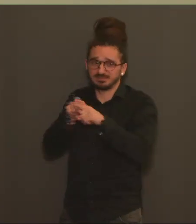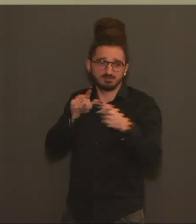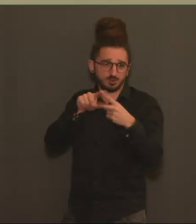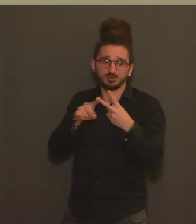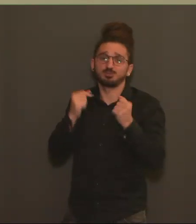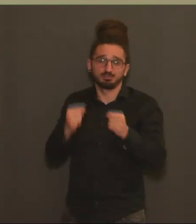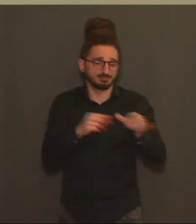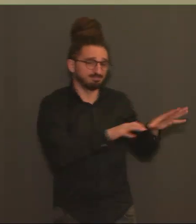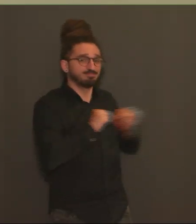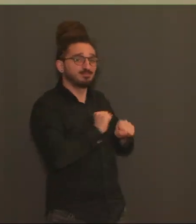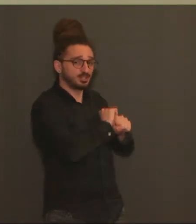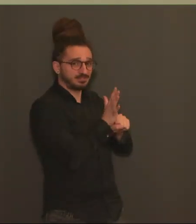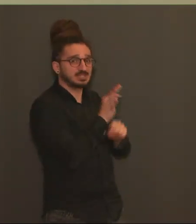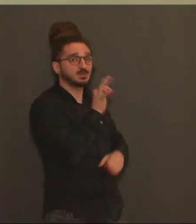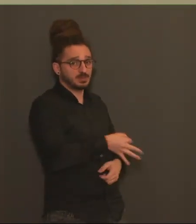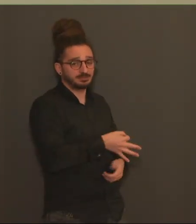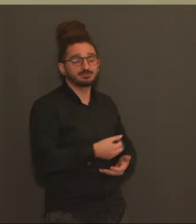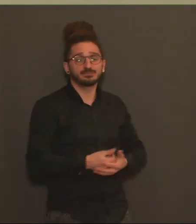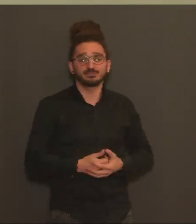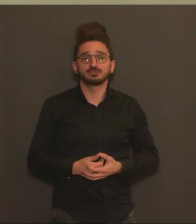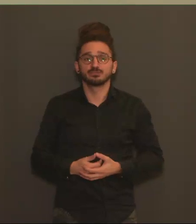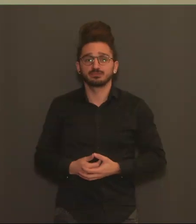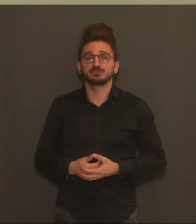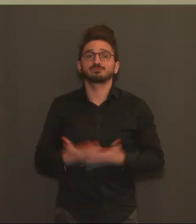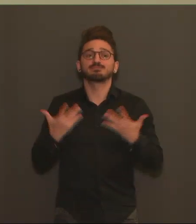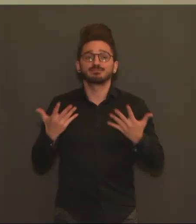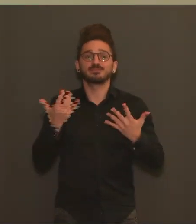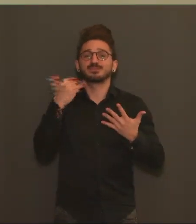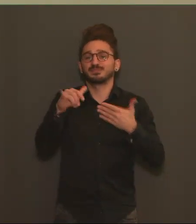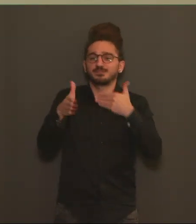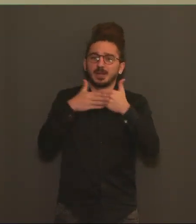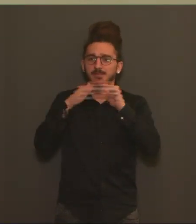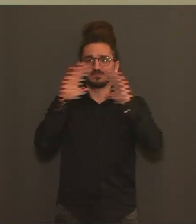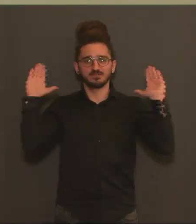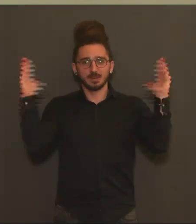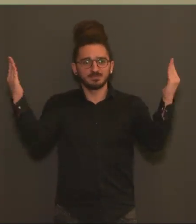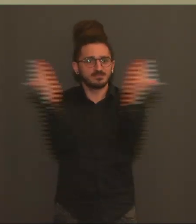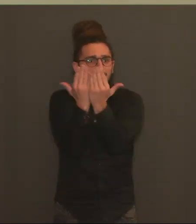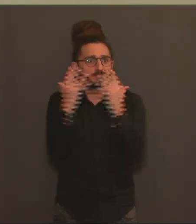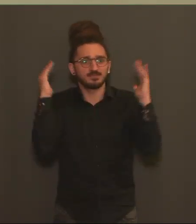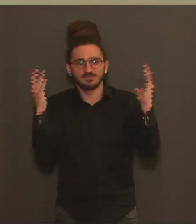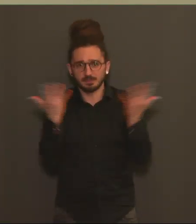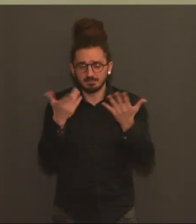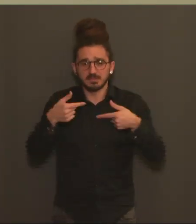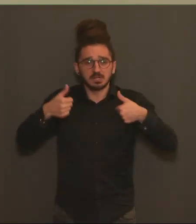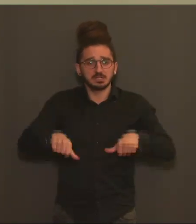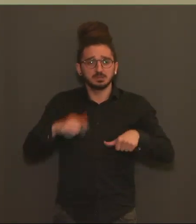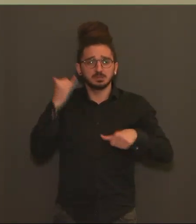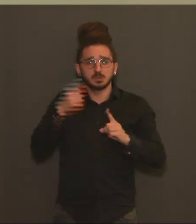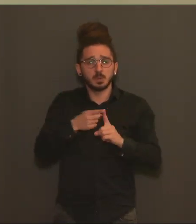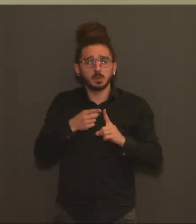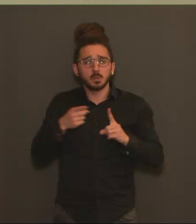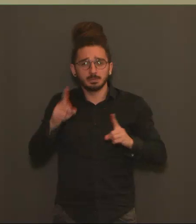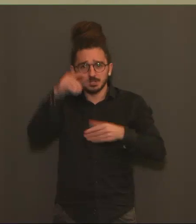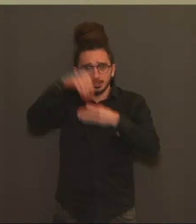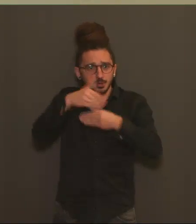reste longtemps dans une pièce fermée, une pièce mal aérée, ces micro-gouttelettes ne vont pas rester devant